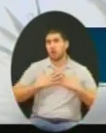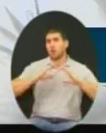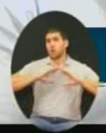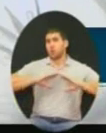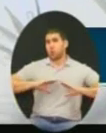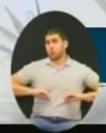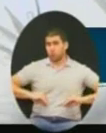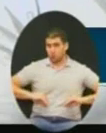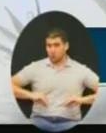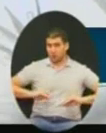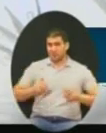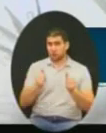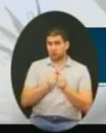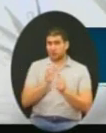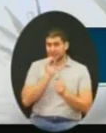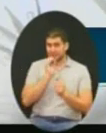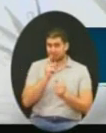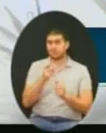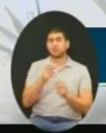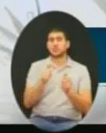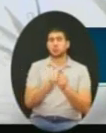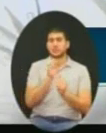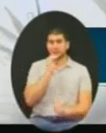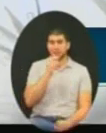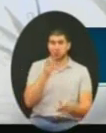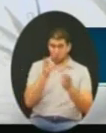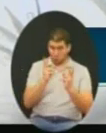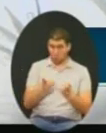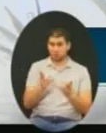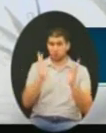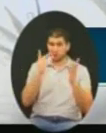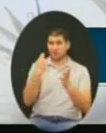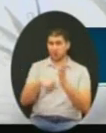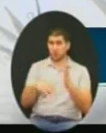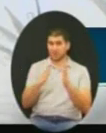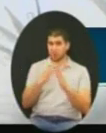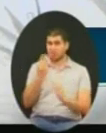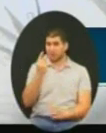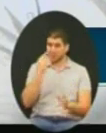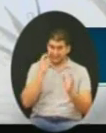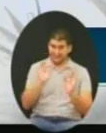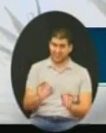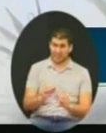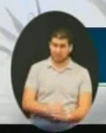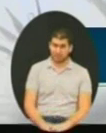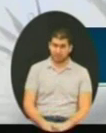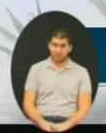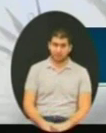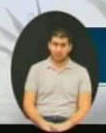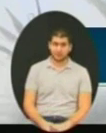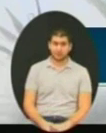לרווחה? וזוגות צעירים... רגע, זוגות צעירים יוכלו לקנות דירות במחירים סבירים?